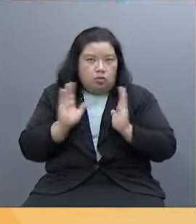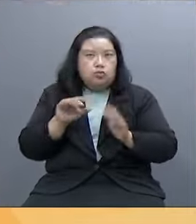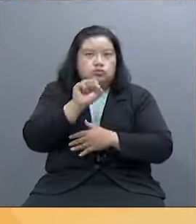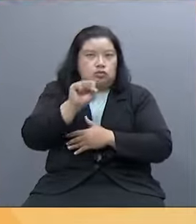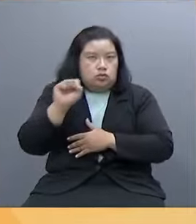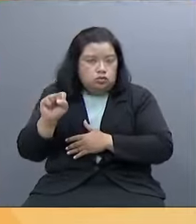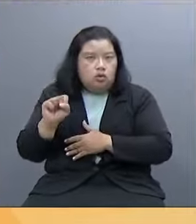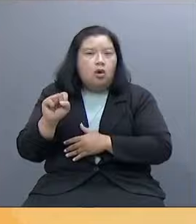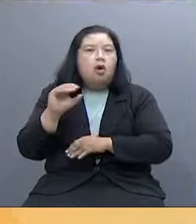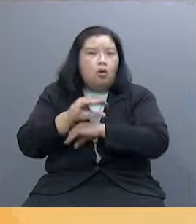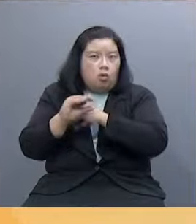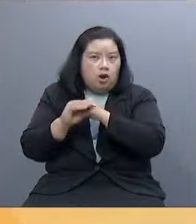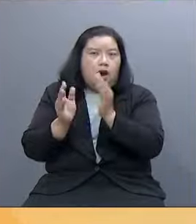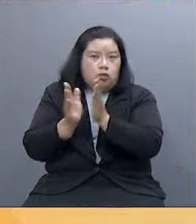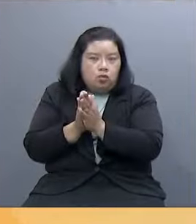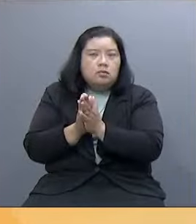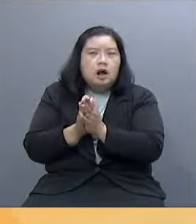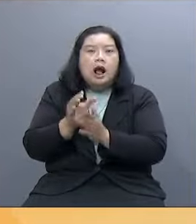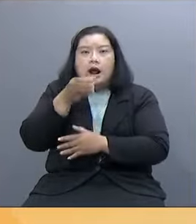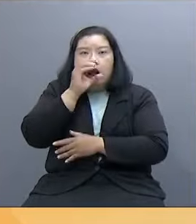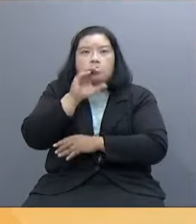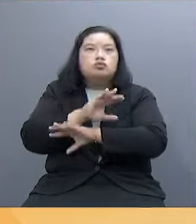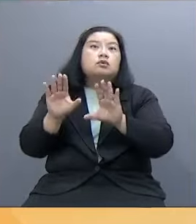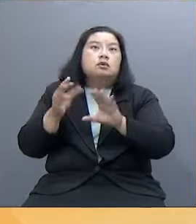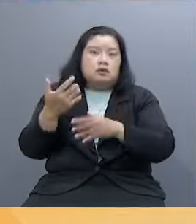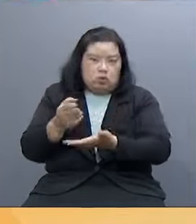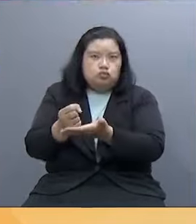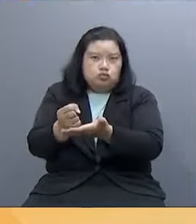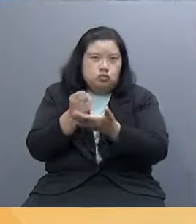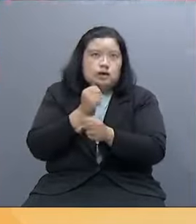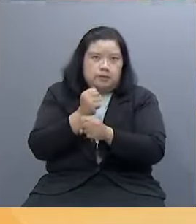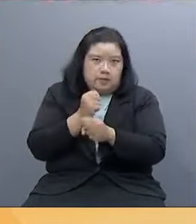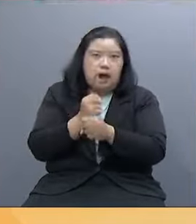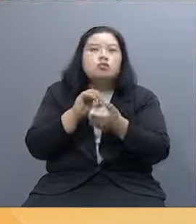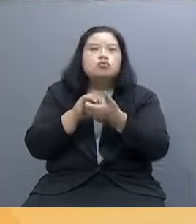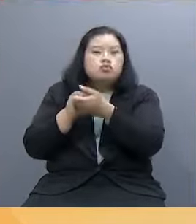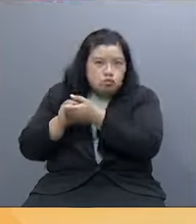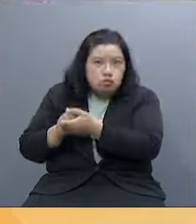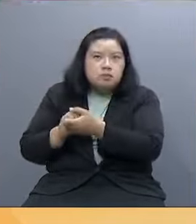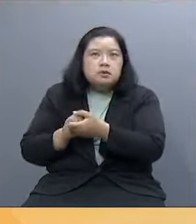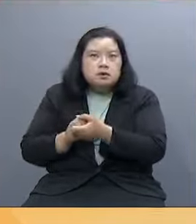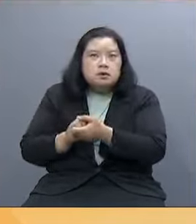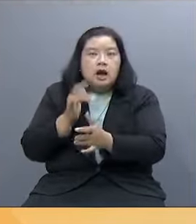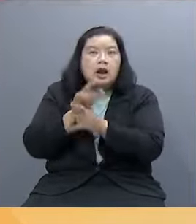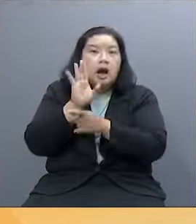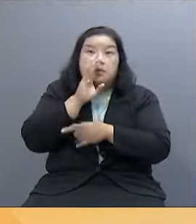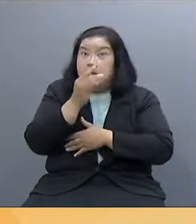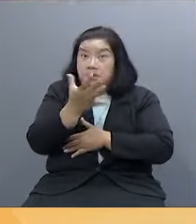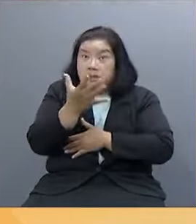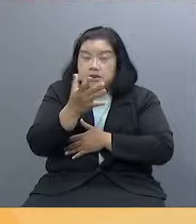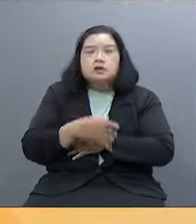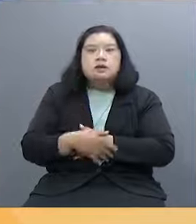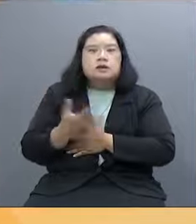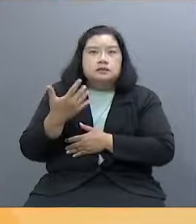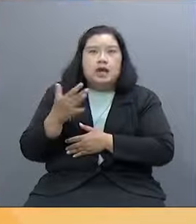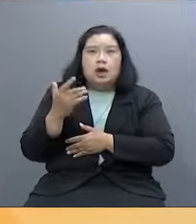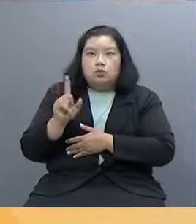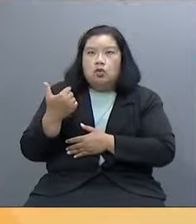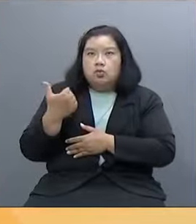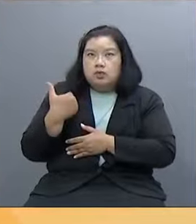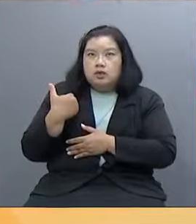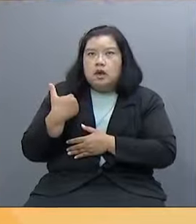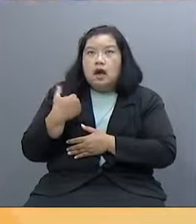ายองค์กรงดเหล้าเนี่ยเข้าไปมีส่วนร่วมบูรณาการทำงานร่วมกันกับในพื้นที่ด้วยนะคะแล้วเขามีการจำกัดด้วยนะคุณผู้ชมเพราะว่าพอดีว่